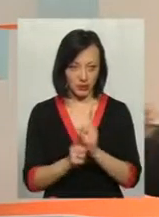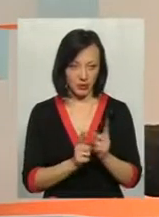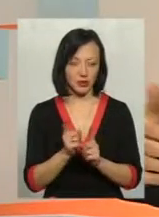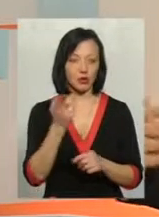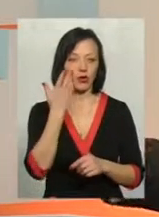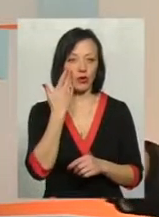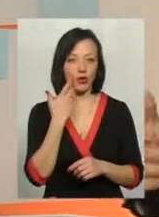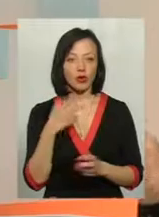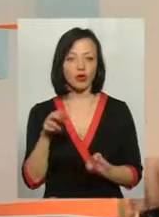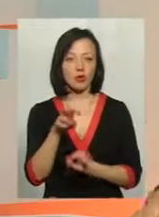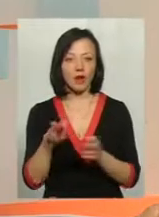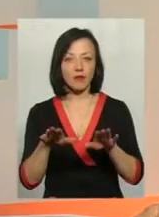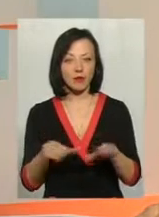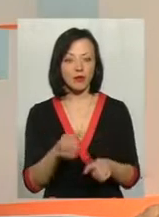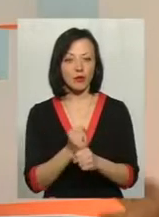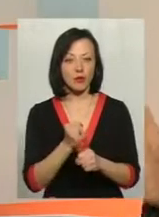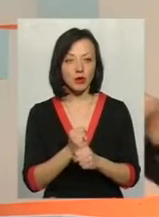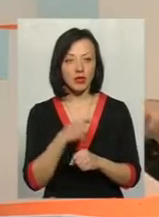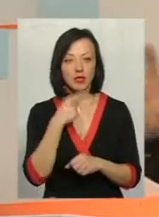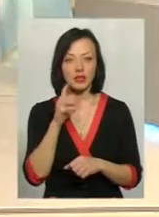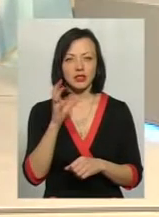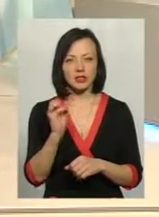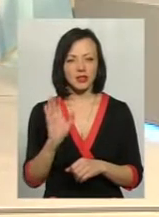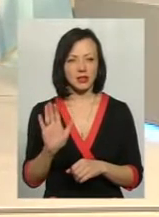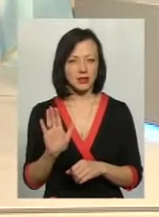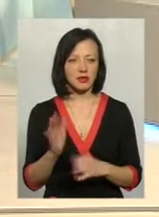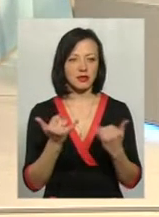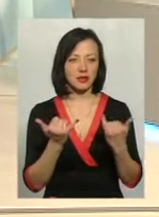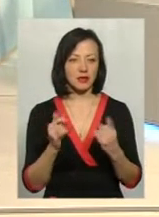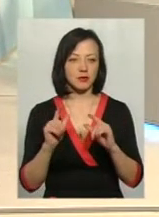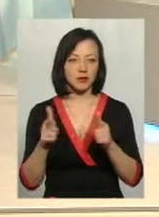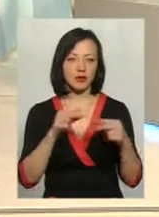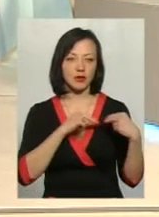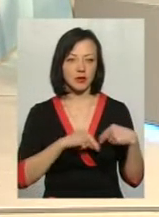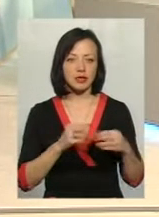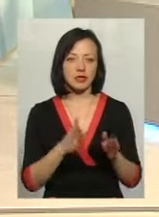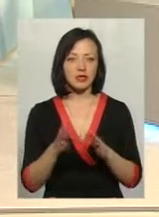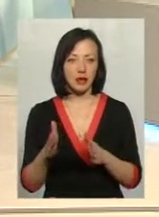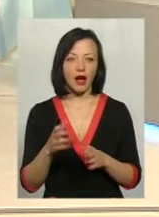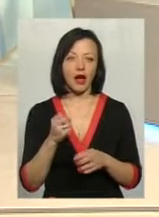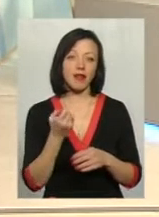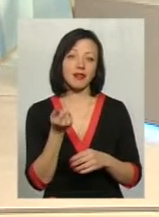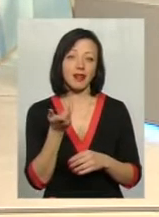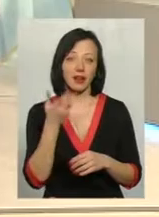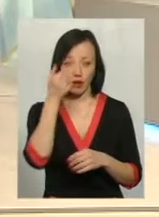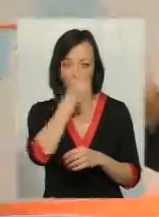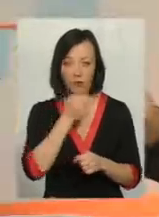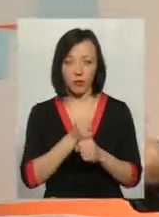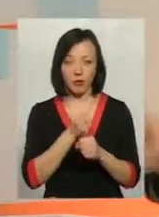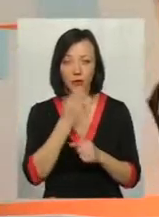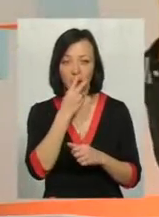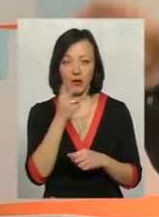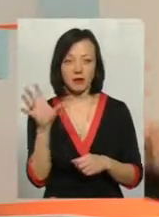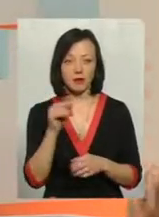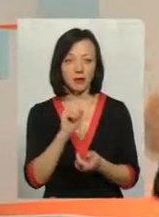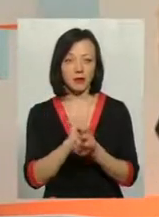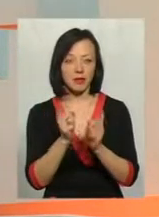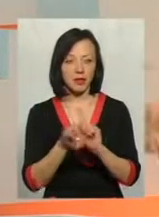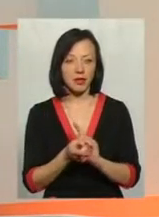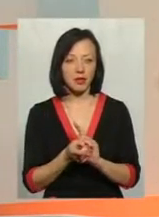я вже шукав місце роботи і так далі, казали, ну ще зараз ідеш на роботу при цій системі, ну але пару років попрацюєте, побачите, все поміняється,